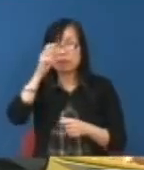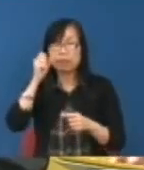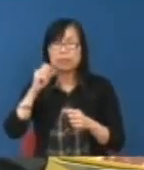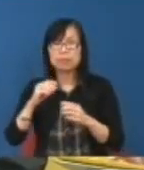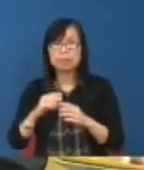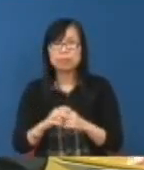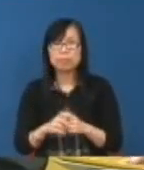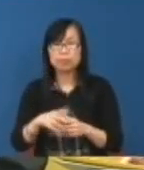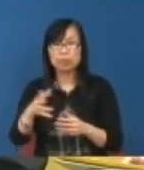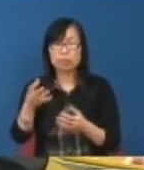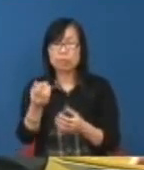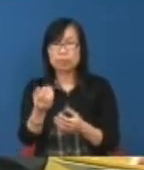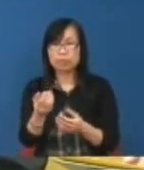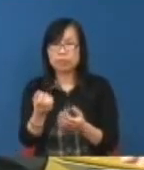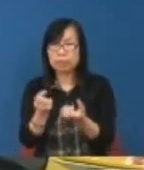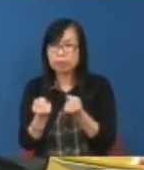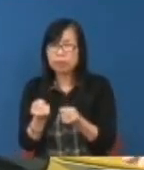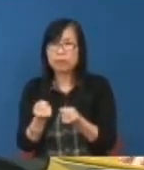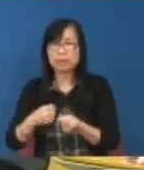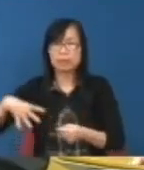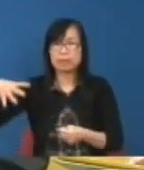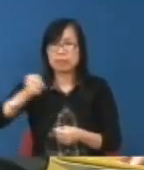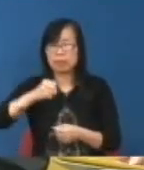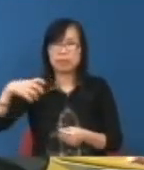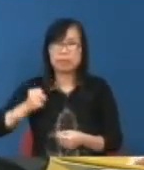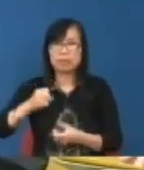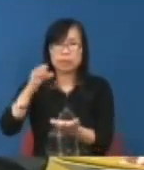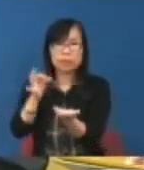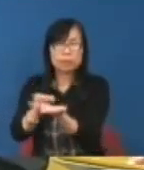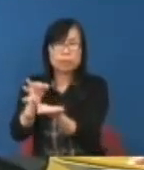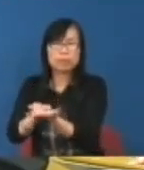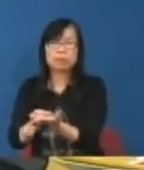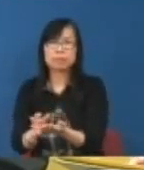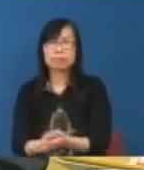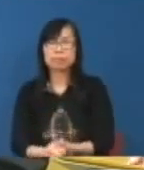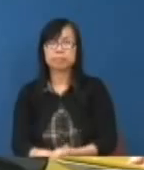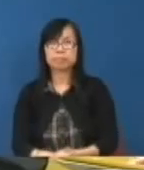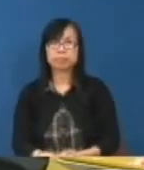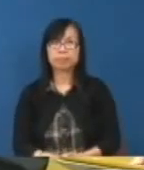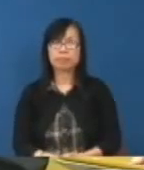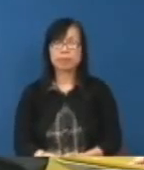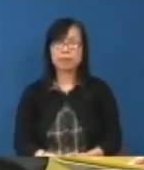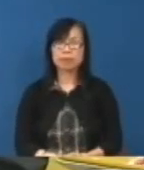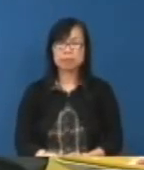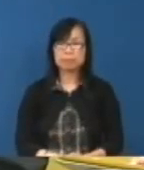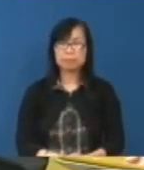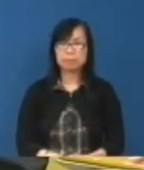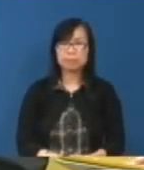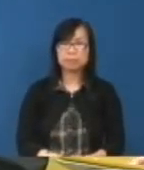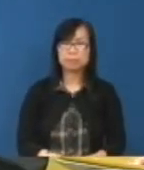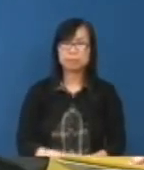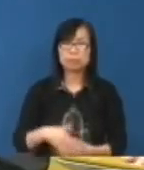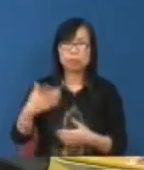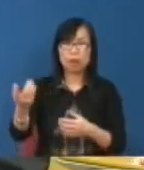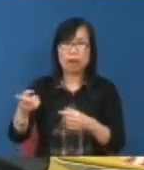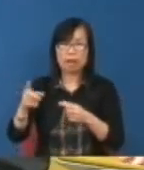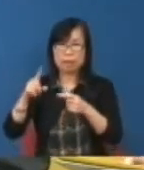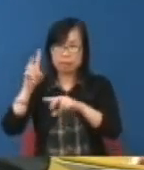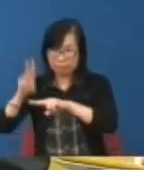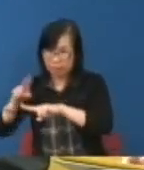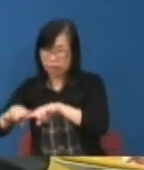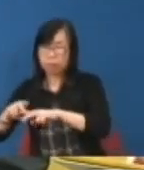翻嚟嘅一啲特殊嘅權位，以至到咧佢同中方嘅關係